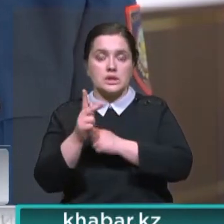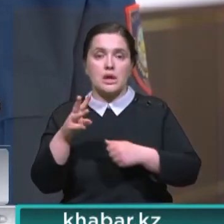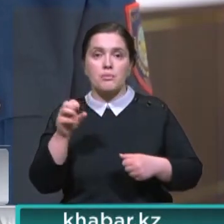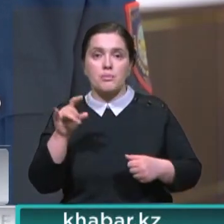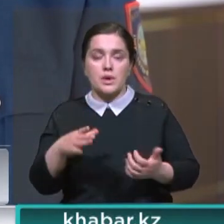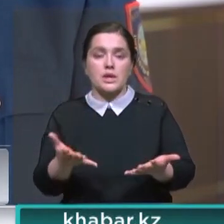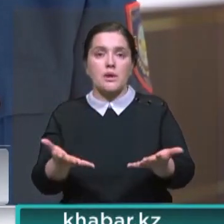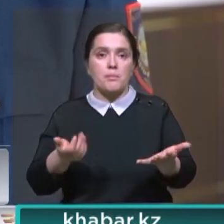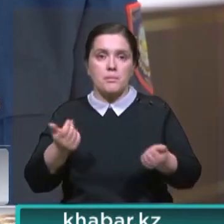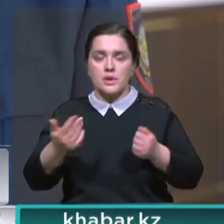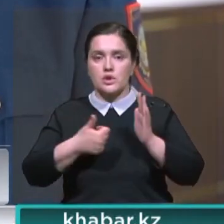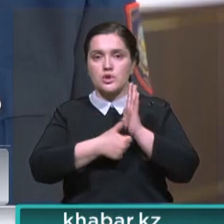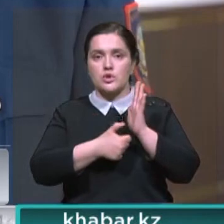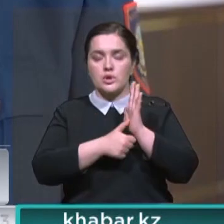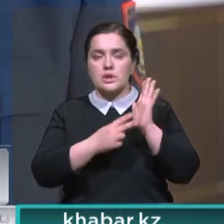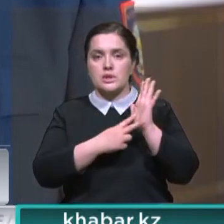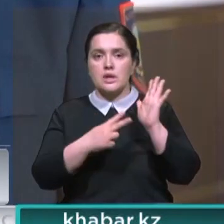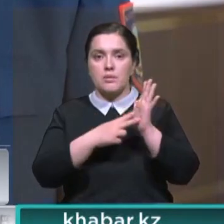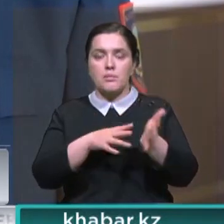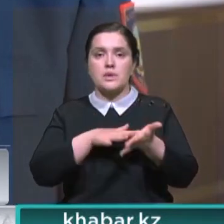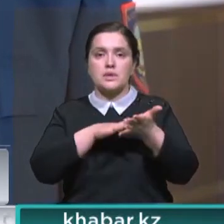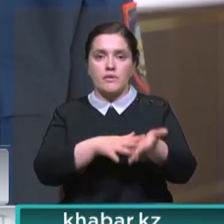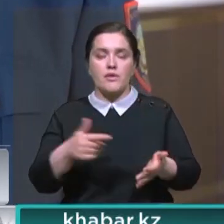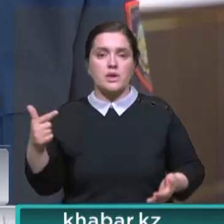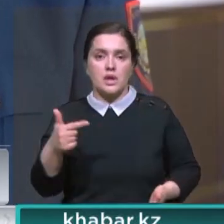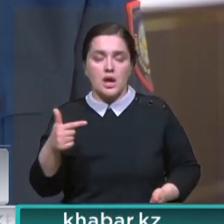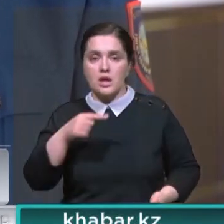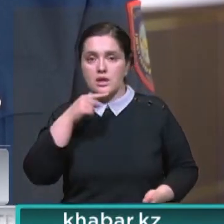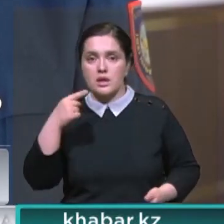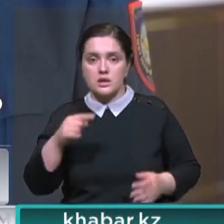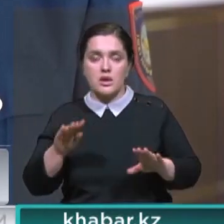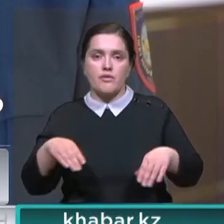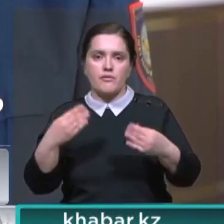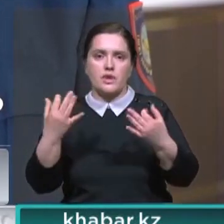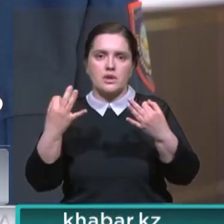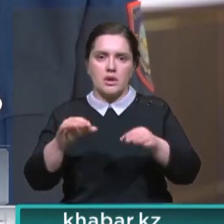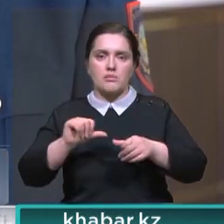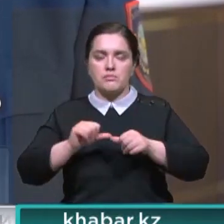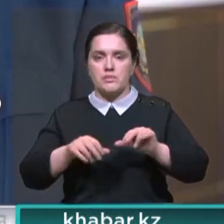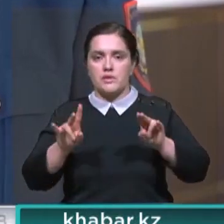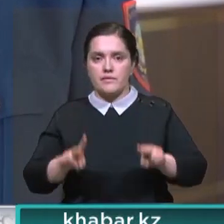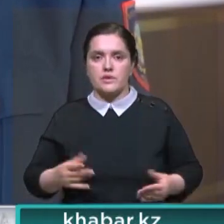принято 677 заявлений от граждан россии о выдаче расширить на постоянное проживание в казахстане